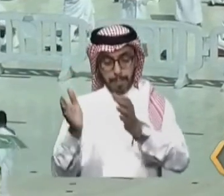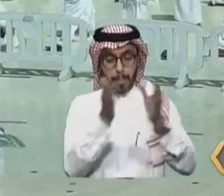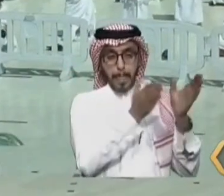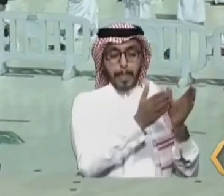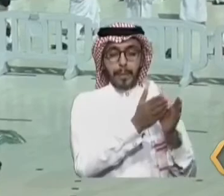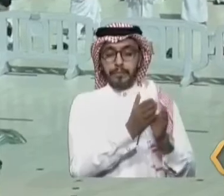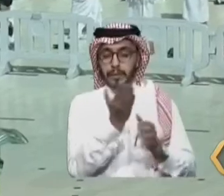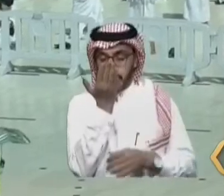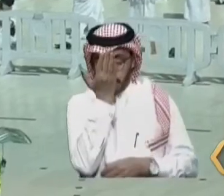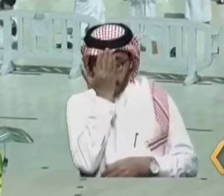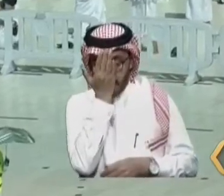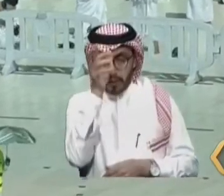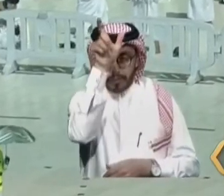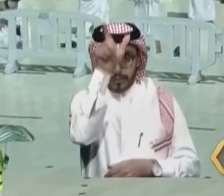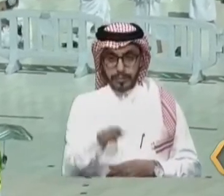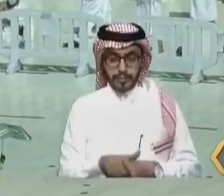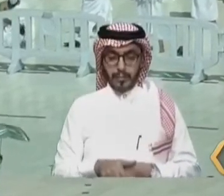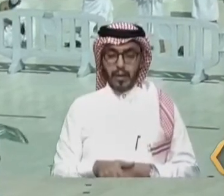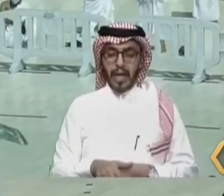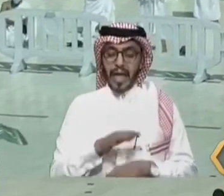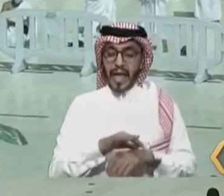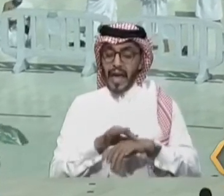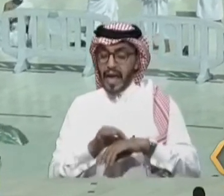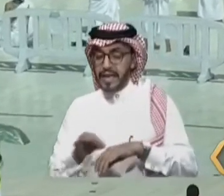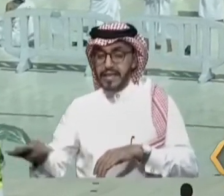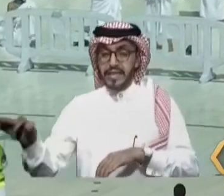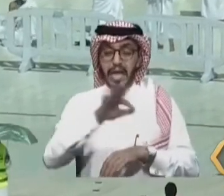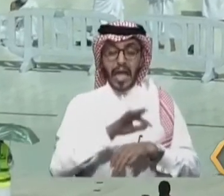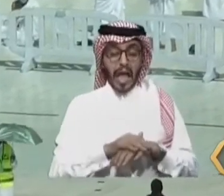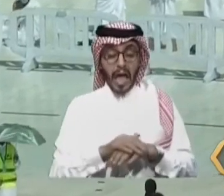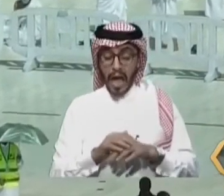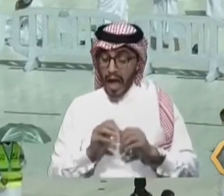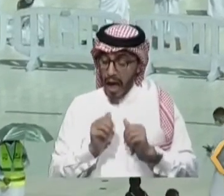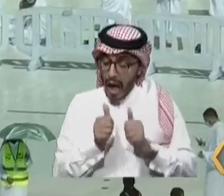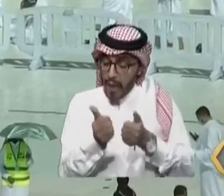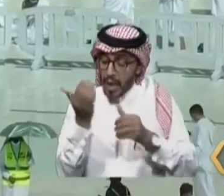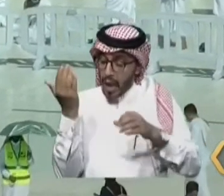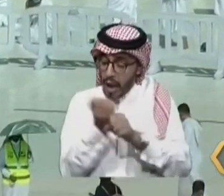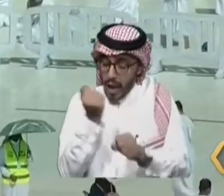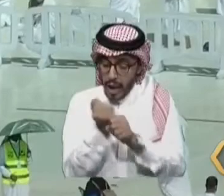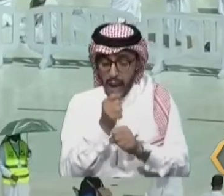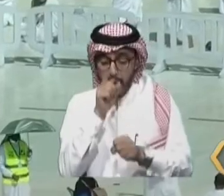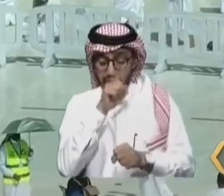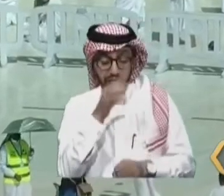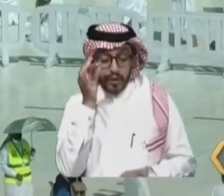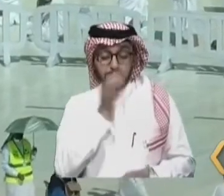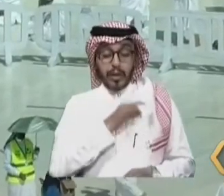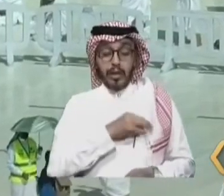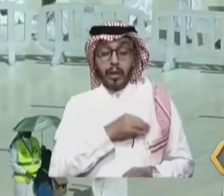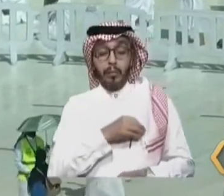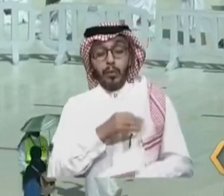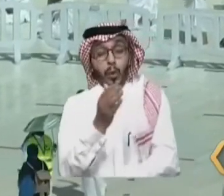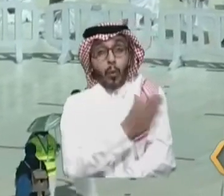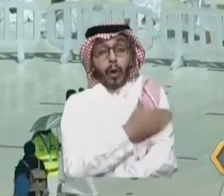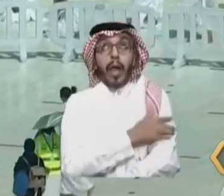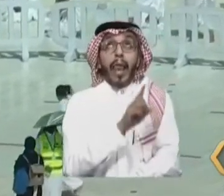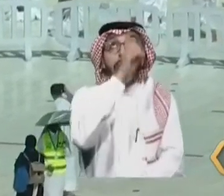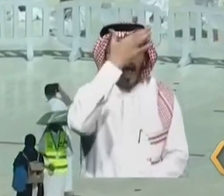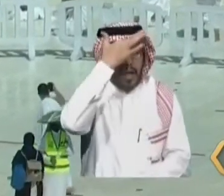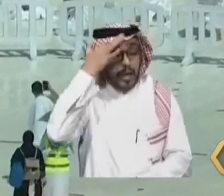فيا عباد الله، ليس للإنسان أن يدع السعي فيما ينفعه الله به متكلًا على